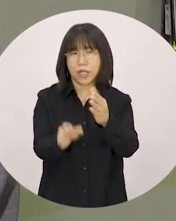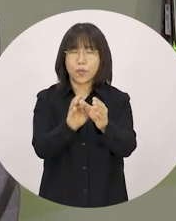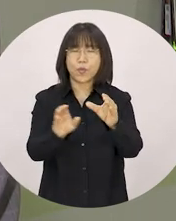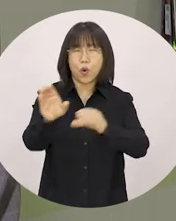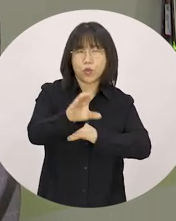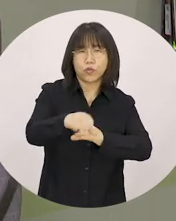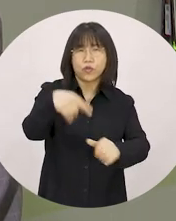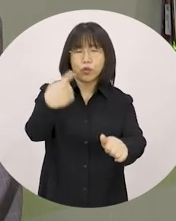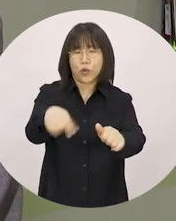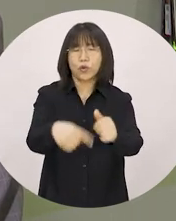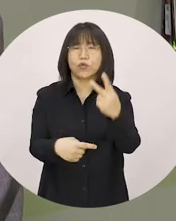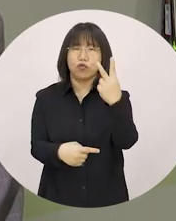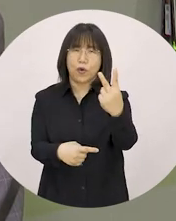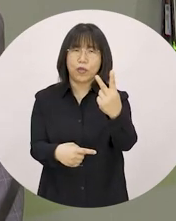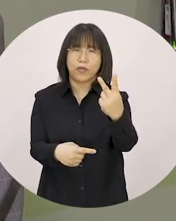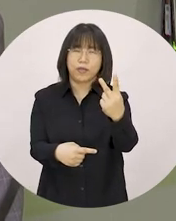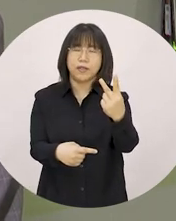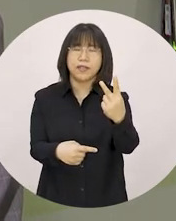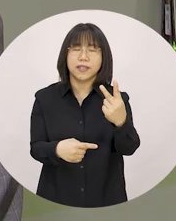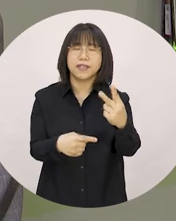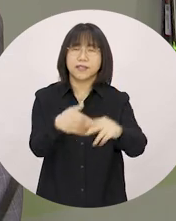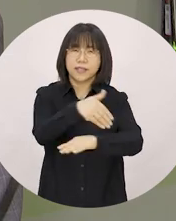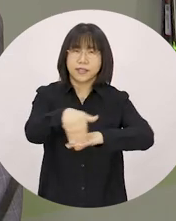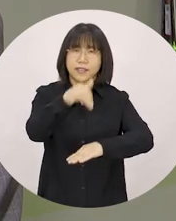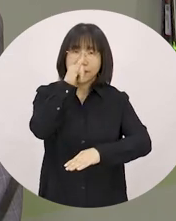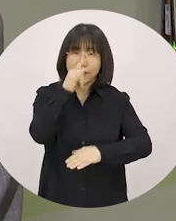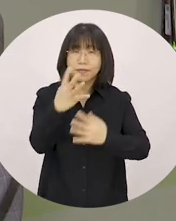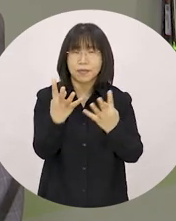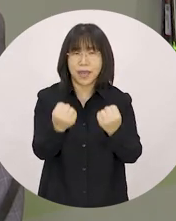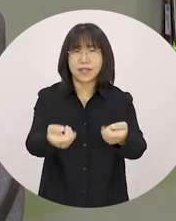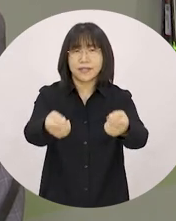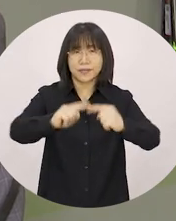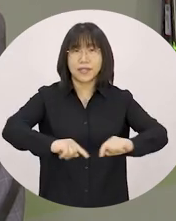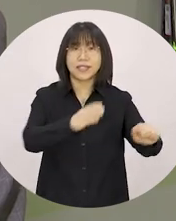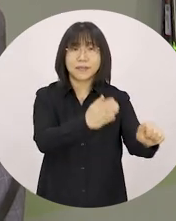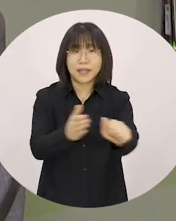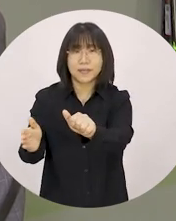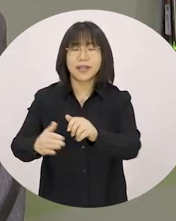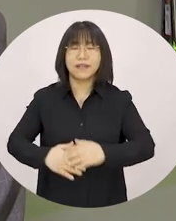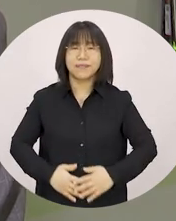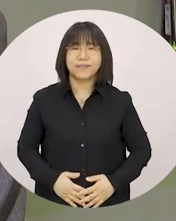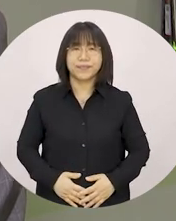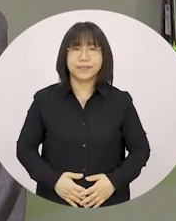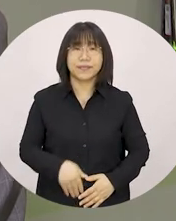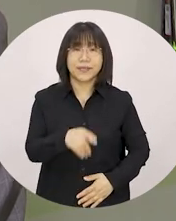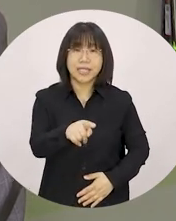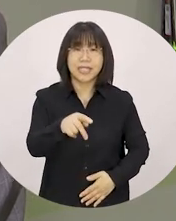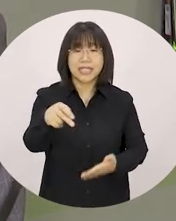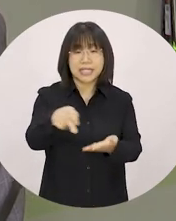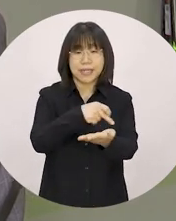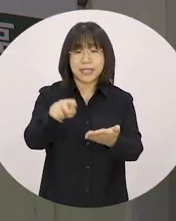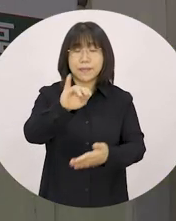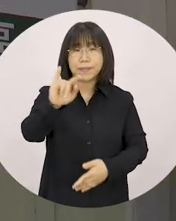위해 하반기 두 차례의 보충 교육을 별도로 진행할 예정입니다. 많은 참여